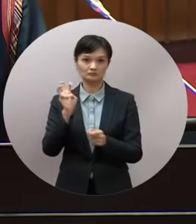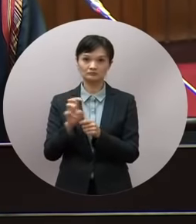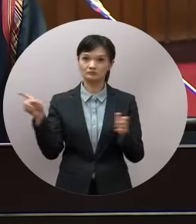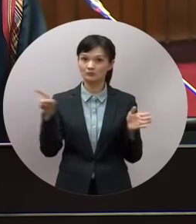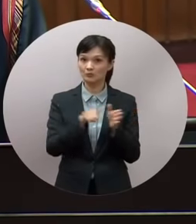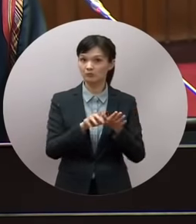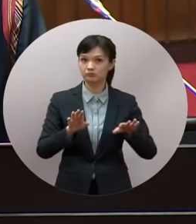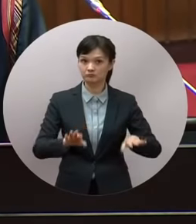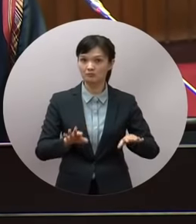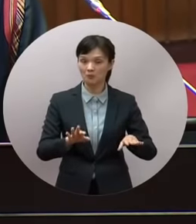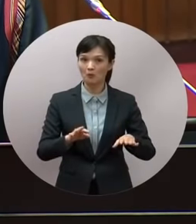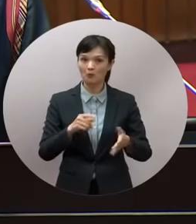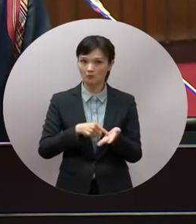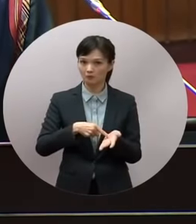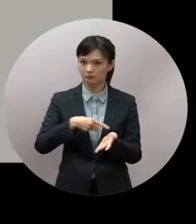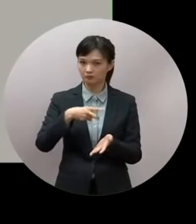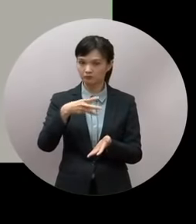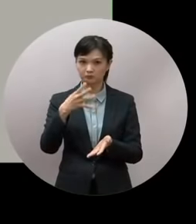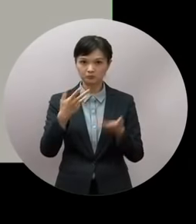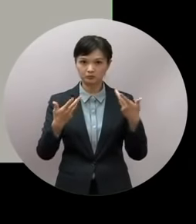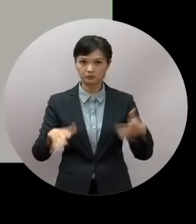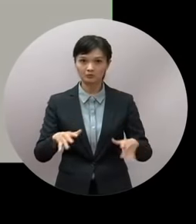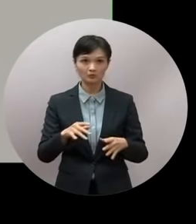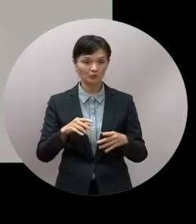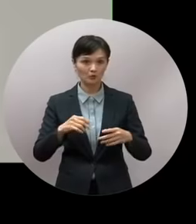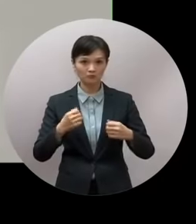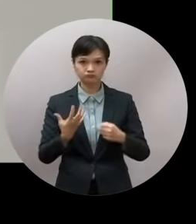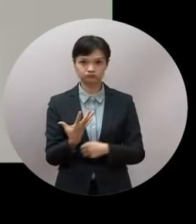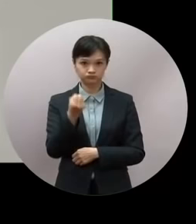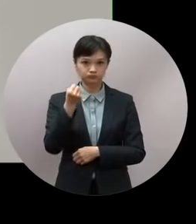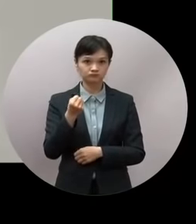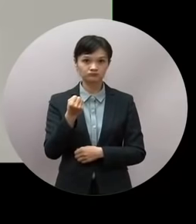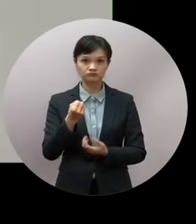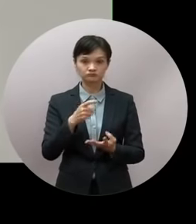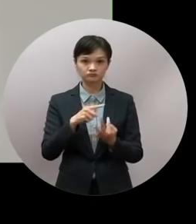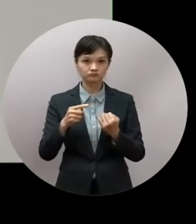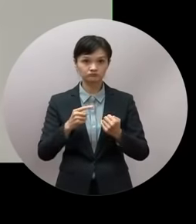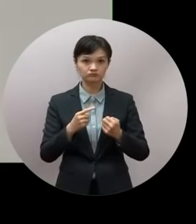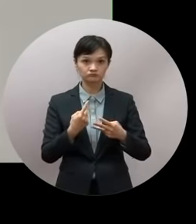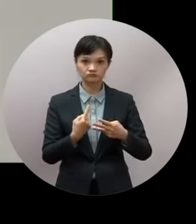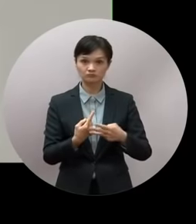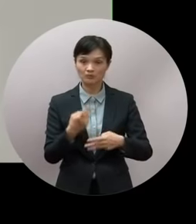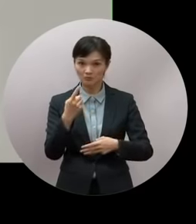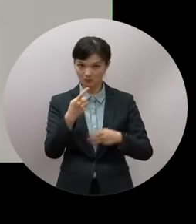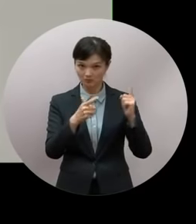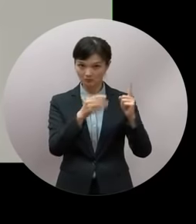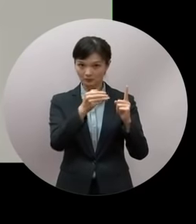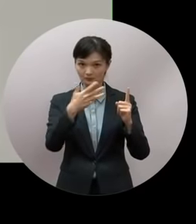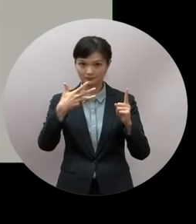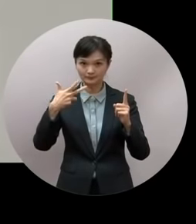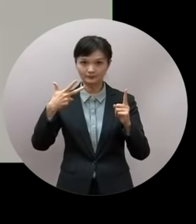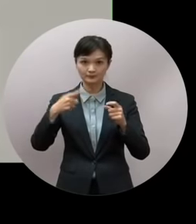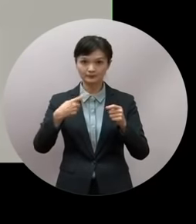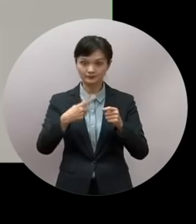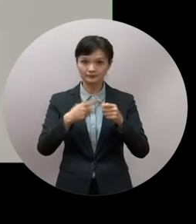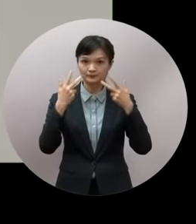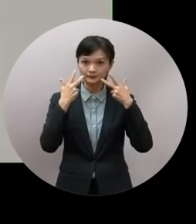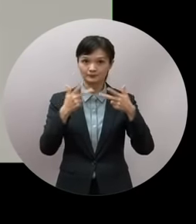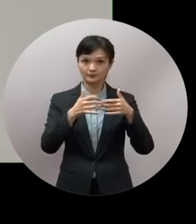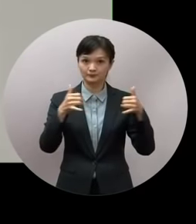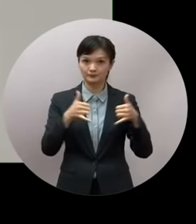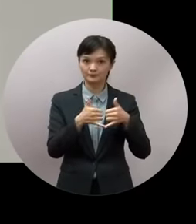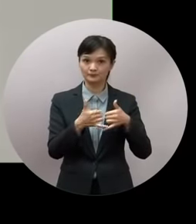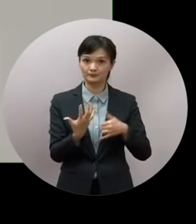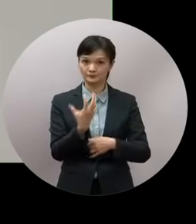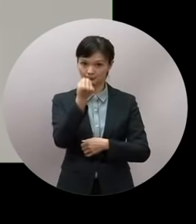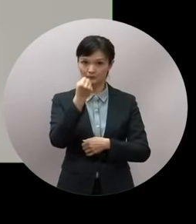住民重要的权利主张。1987年，原全会发表了《台湾原住民族权利宣